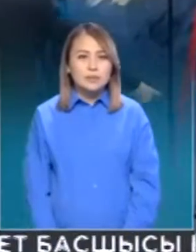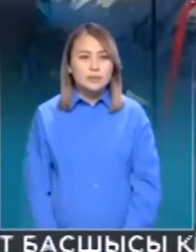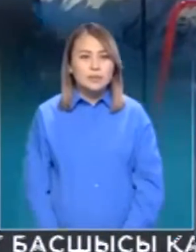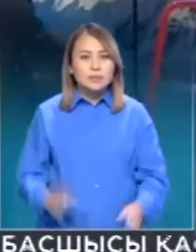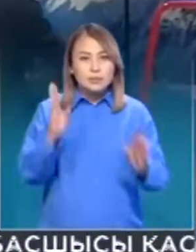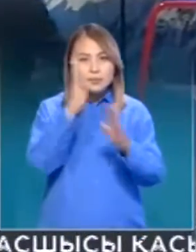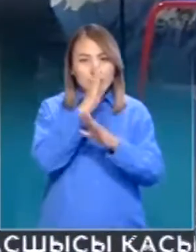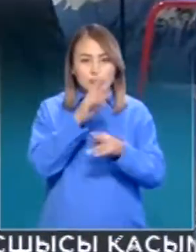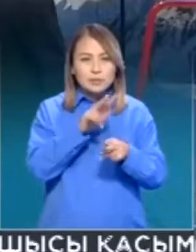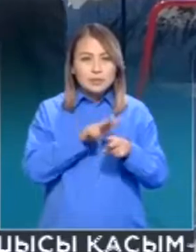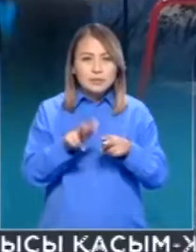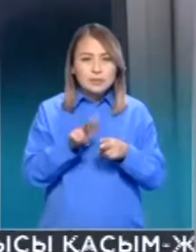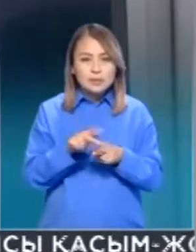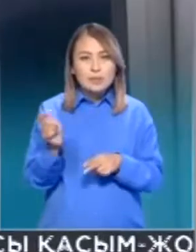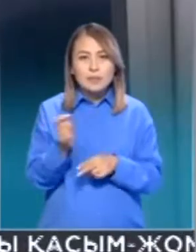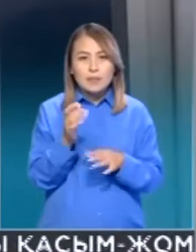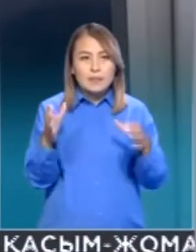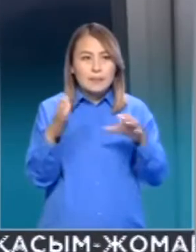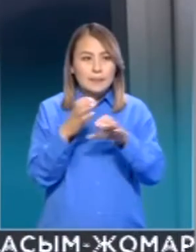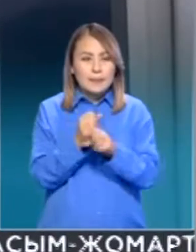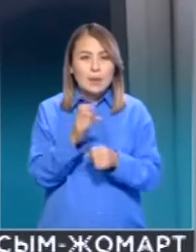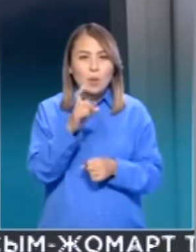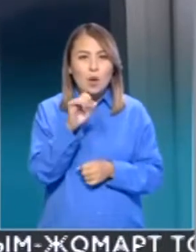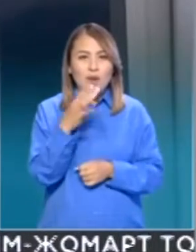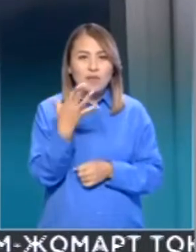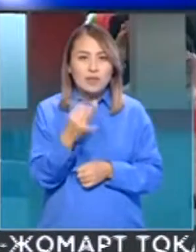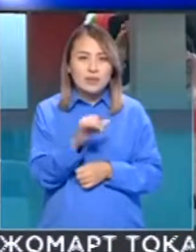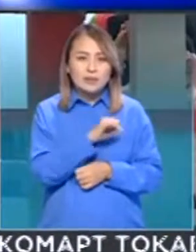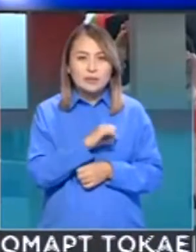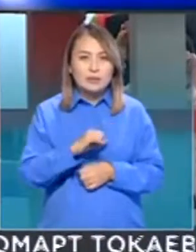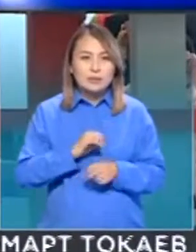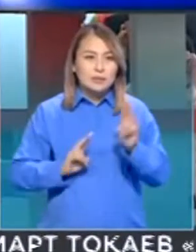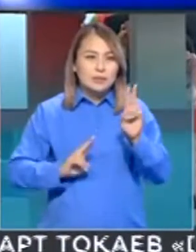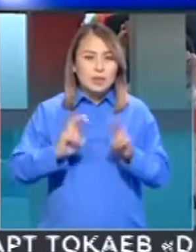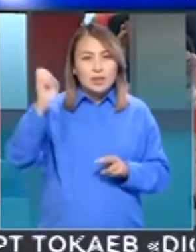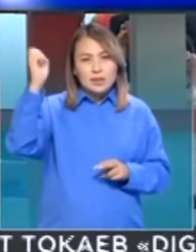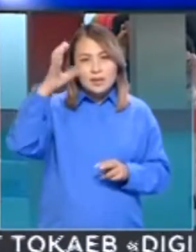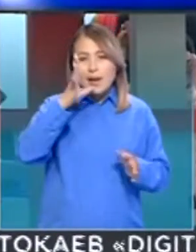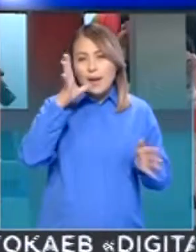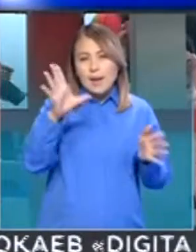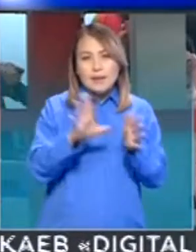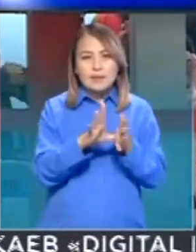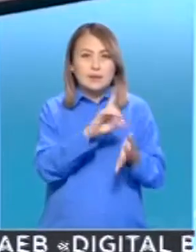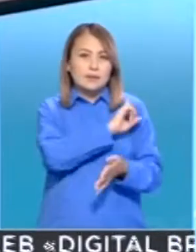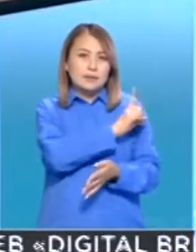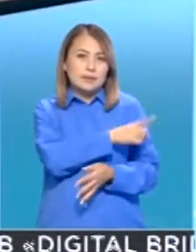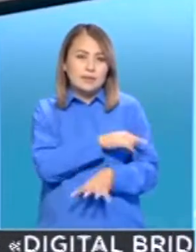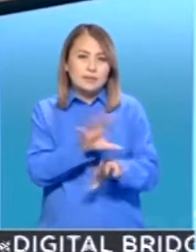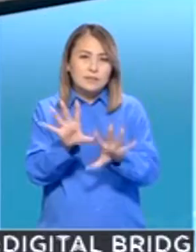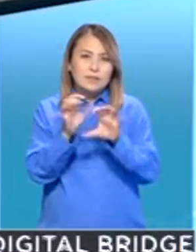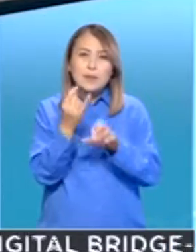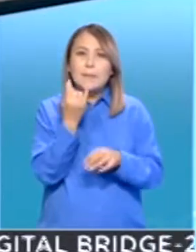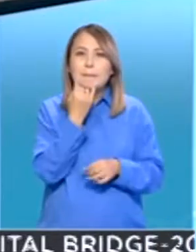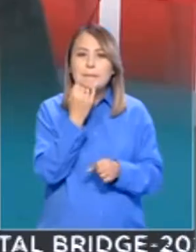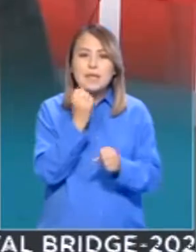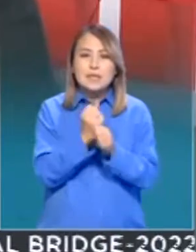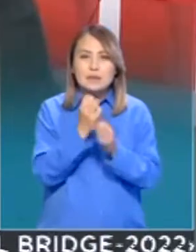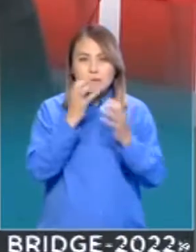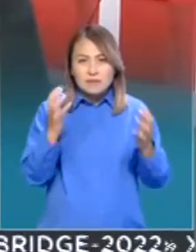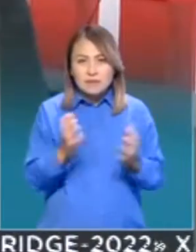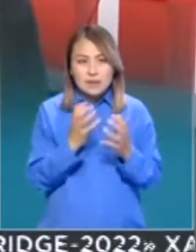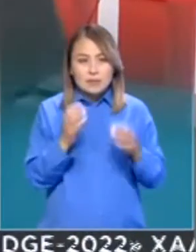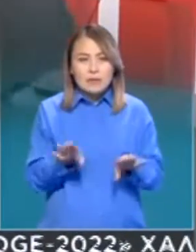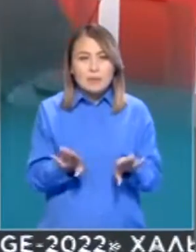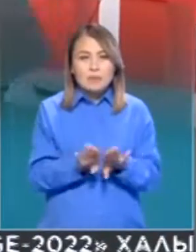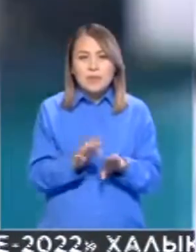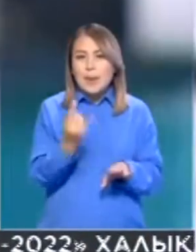Экологияға зияны аз технологияны ұсыну Huawei компаниясының негізгі ұстанымы. Күн энергиясы арқылы қуатталатын өнімдермен жиналған энергияны сақтайтын